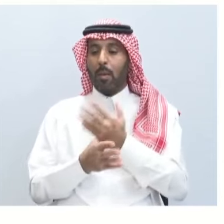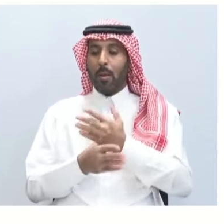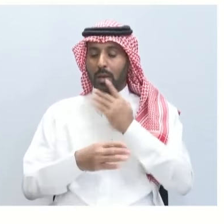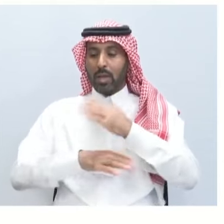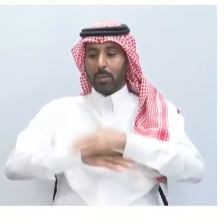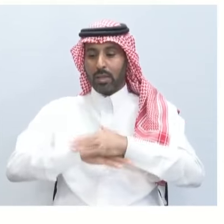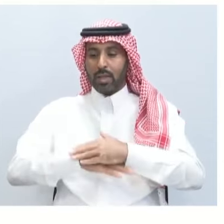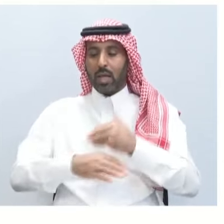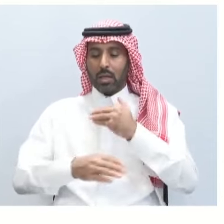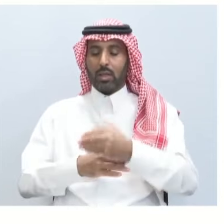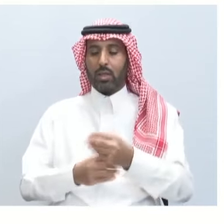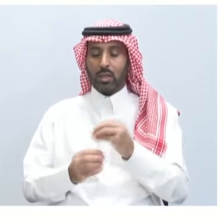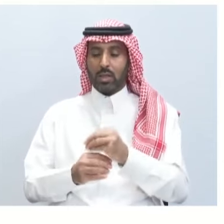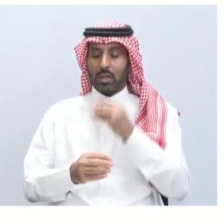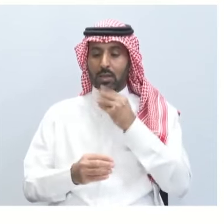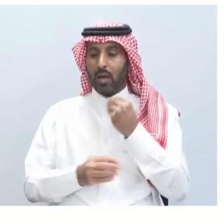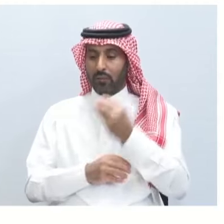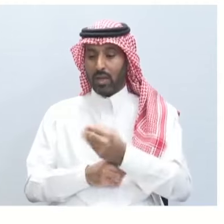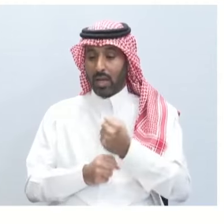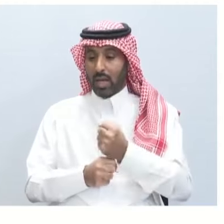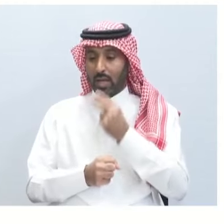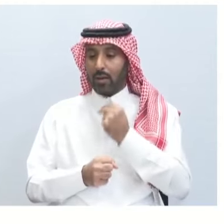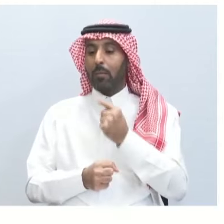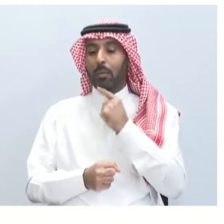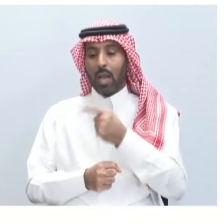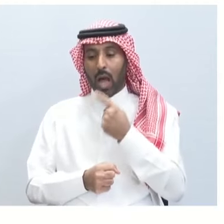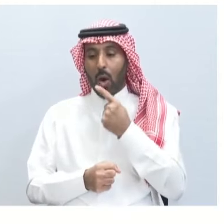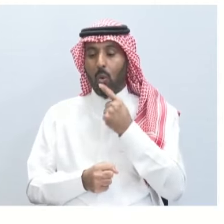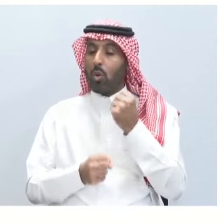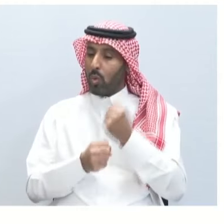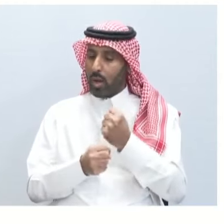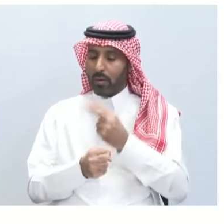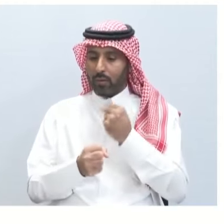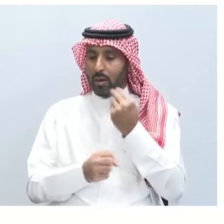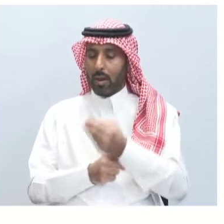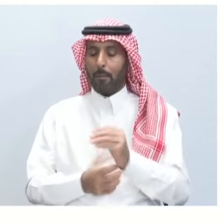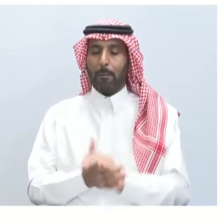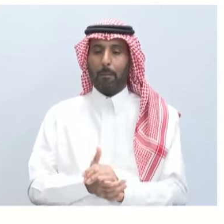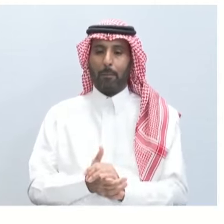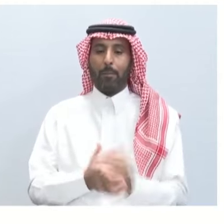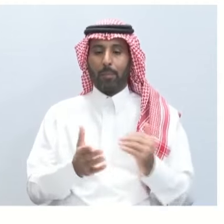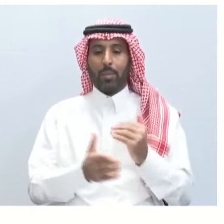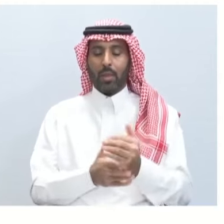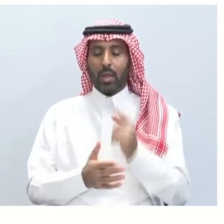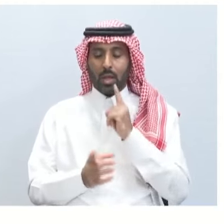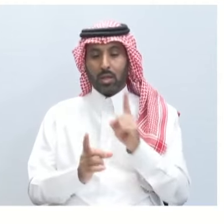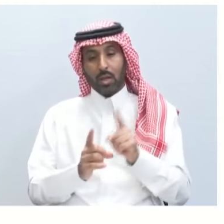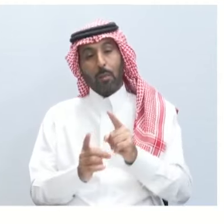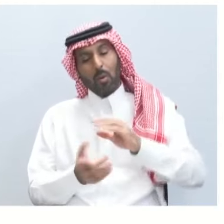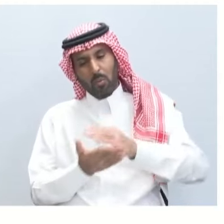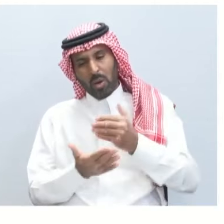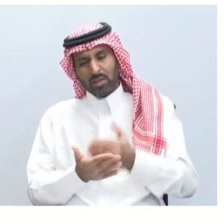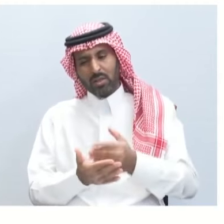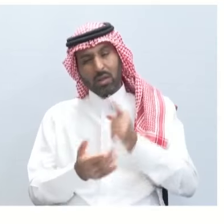لك كذلك الاحسان اليهما يكون بالقول والعمل ثم جاء بعد ذلك الي المصير اي